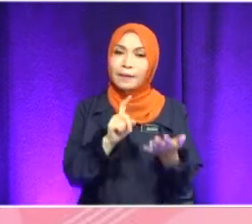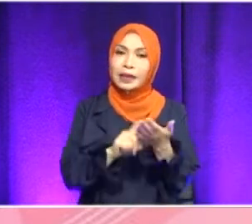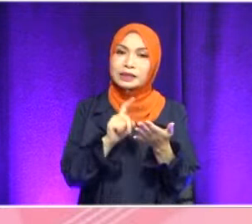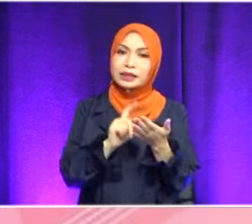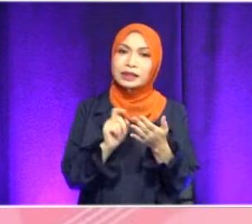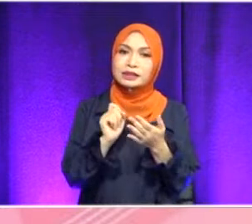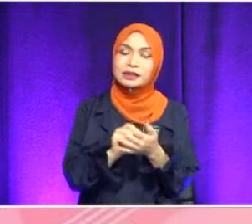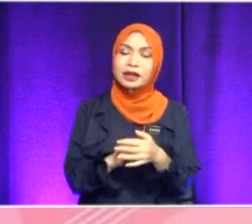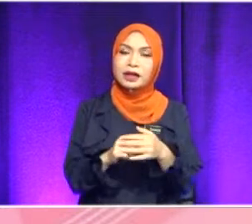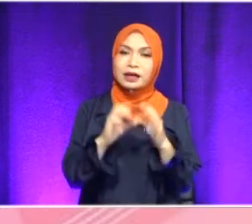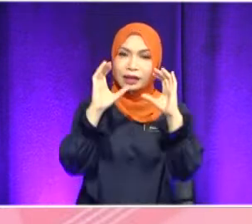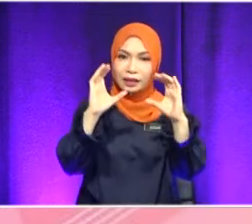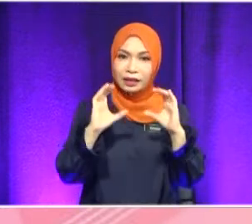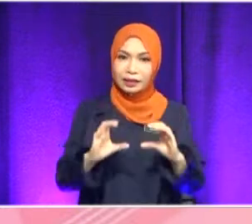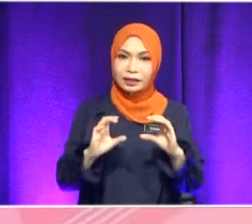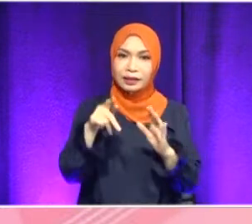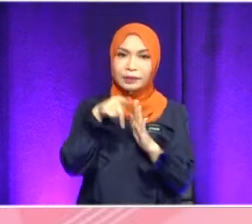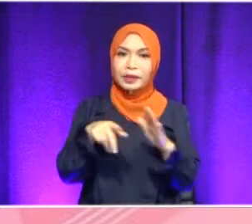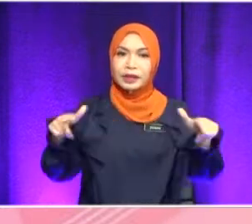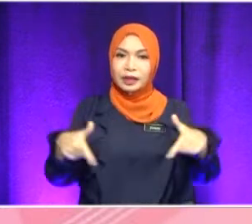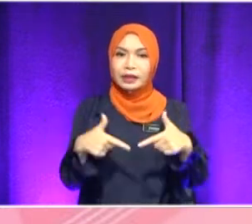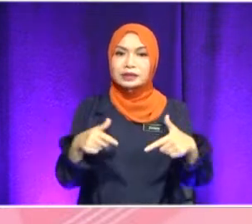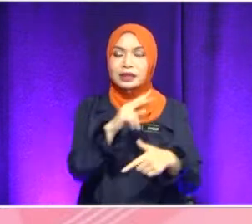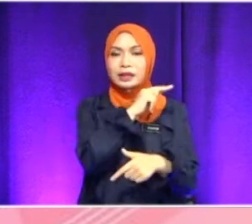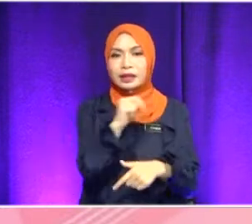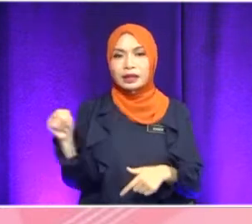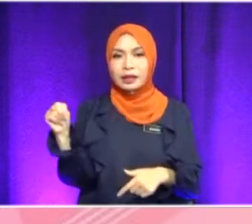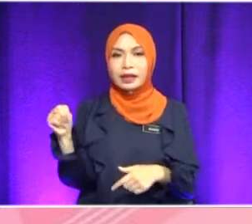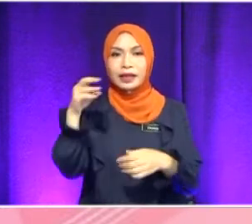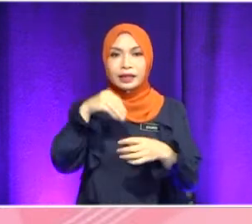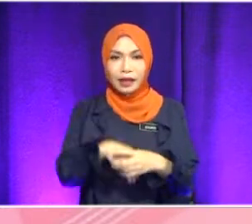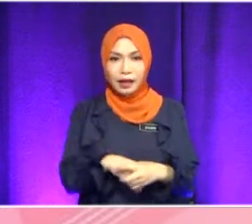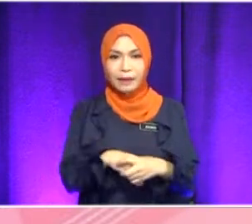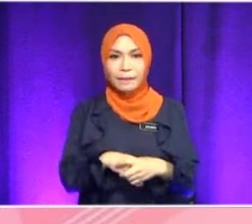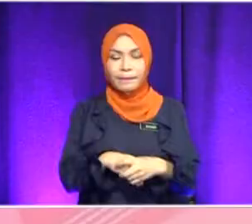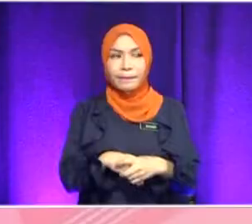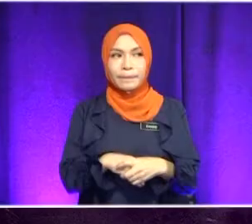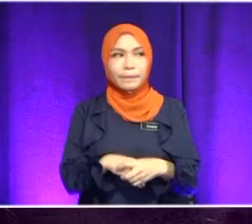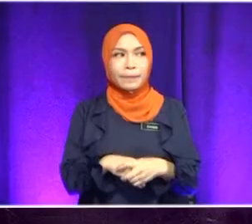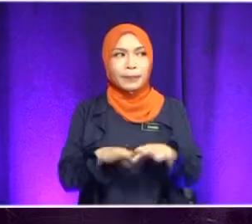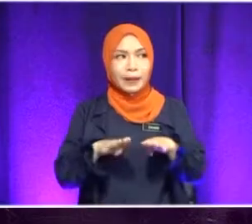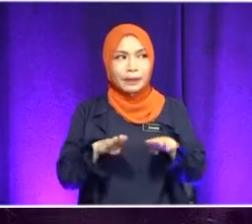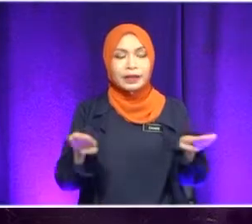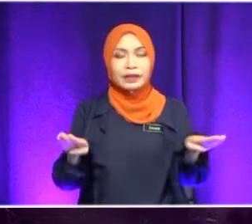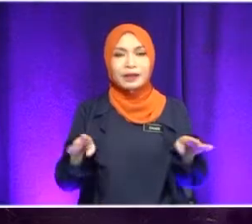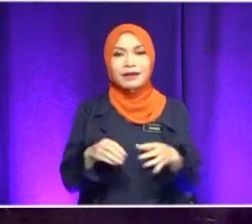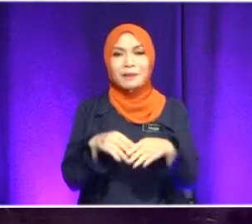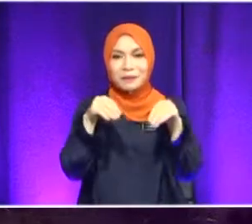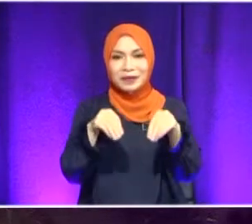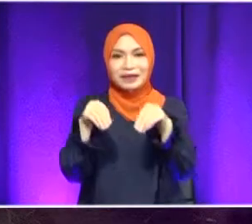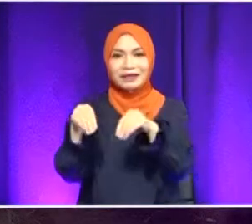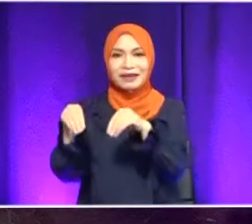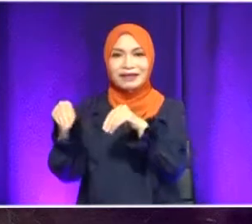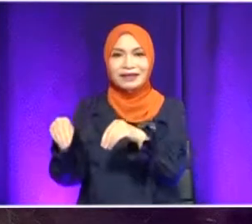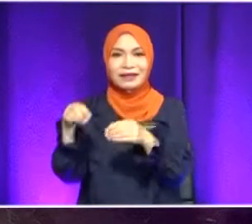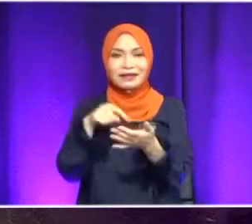kepentingannya dalam bidang pertanian Oke untuk soalnya nisabnya Boleh bantu saya cukup 10 makanya cuma tinggi sebelum